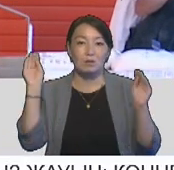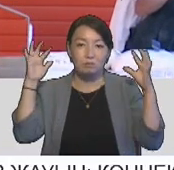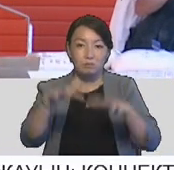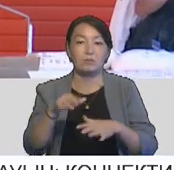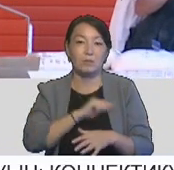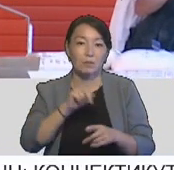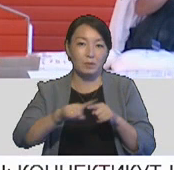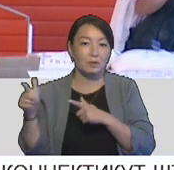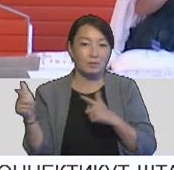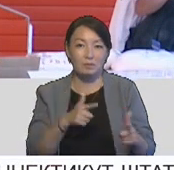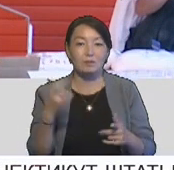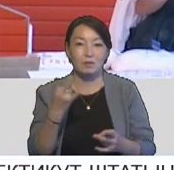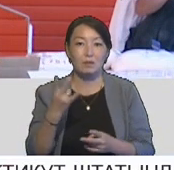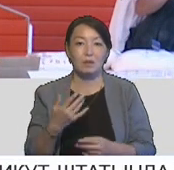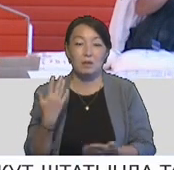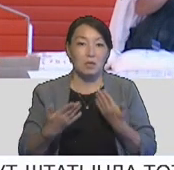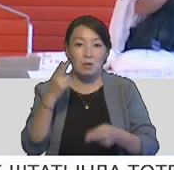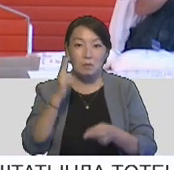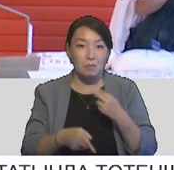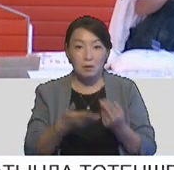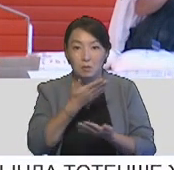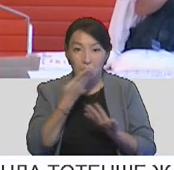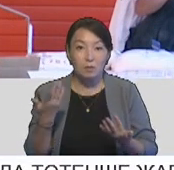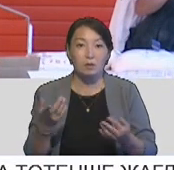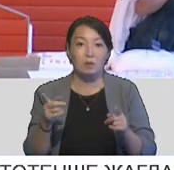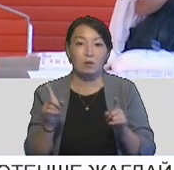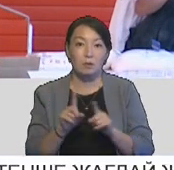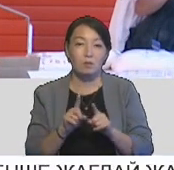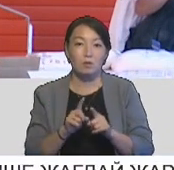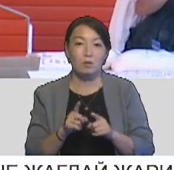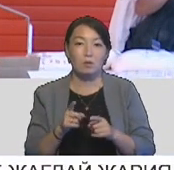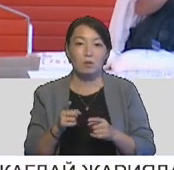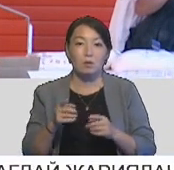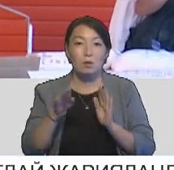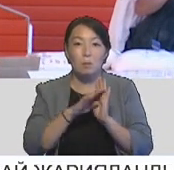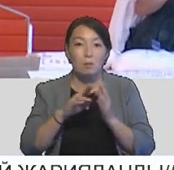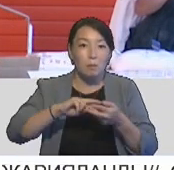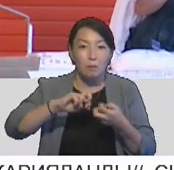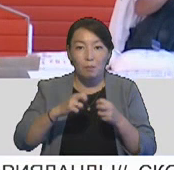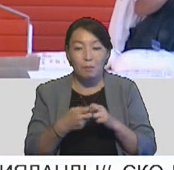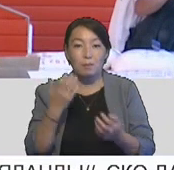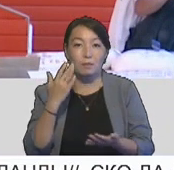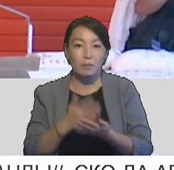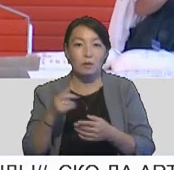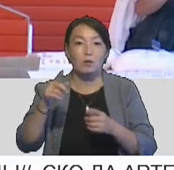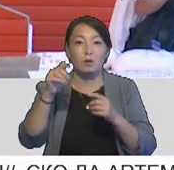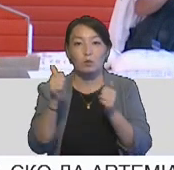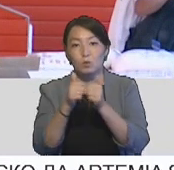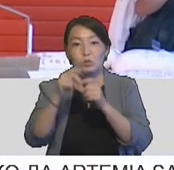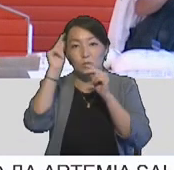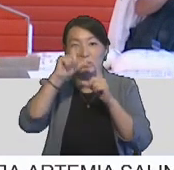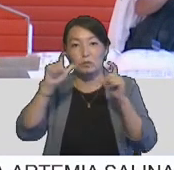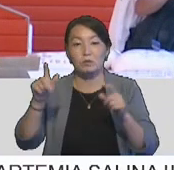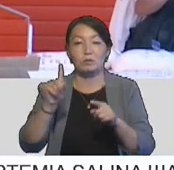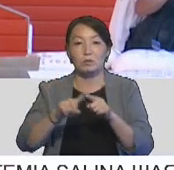талап қойдық тезірек. Егер бітірмей қалған жағдайдың өзінде, мысалы, сондай мәселелер туып отырса, көрші мектептерге де